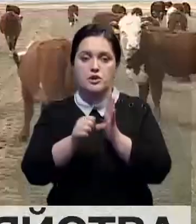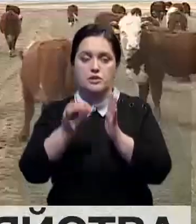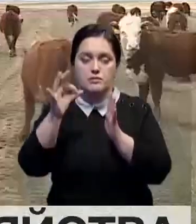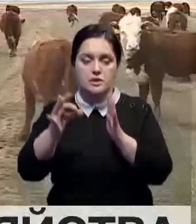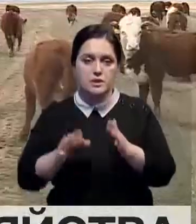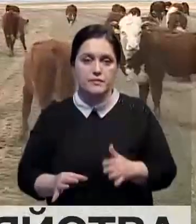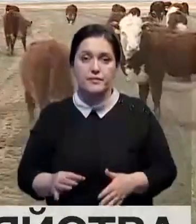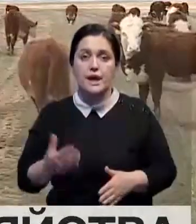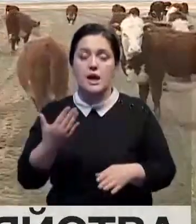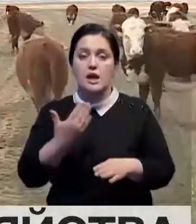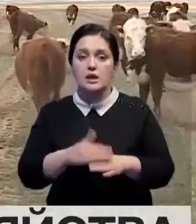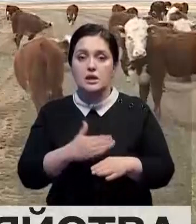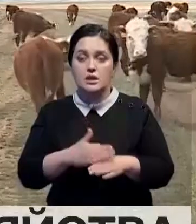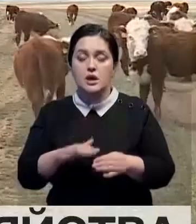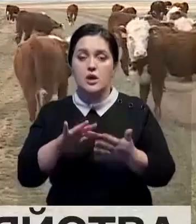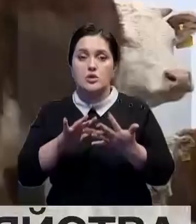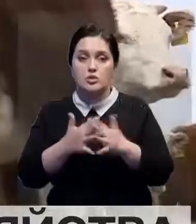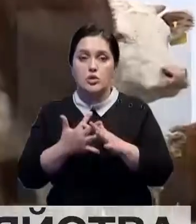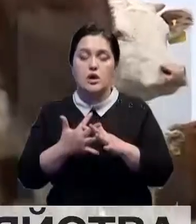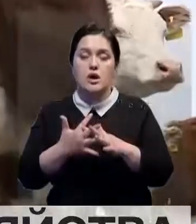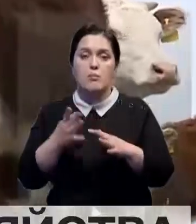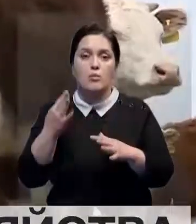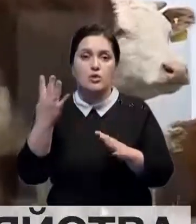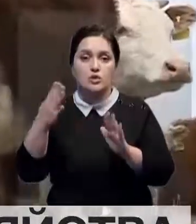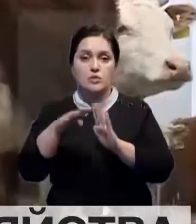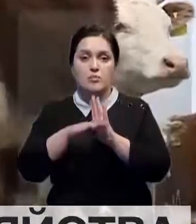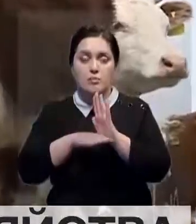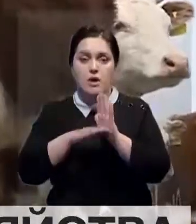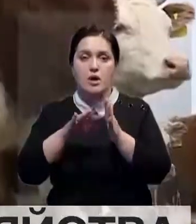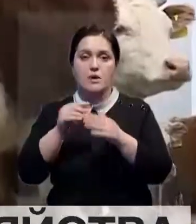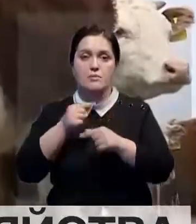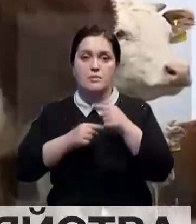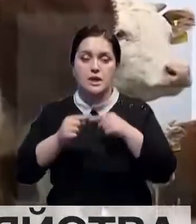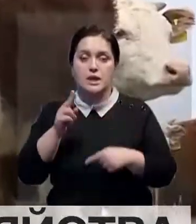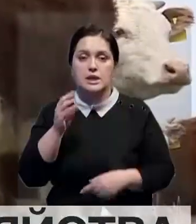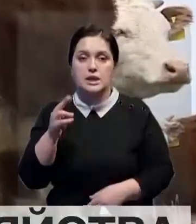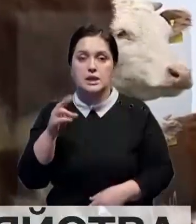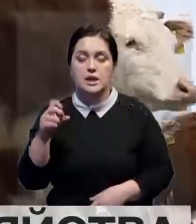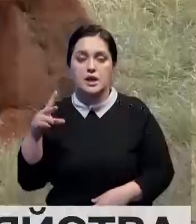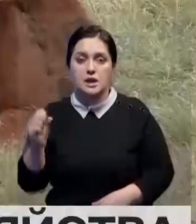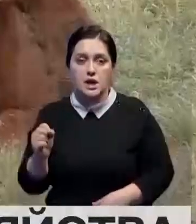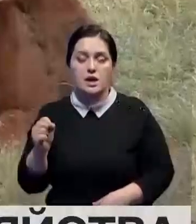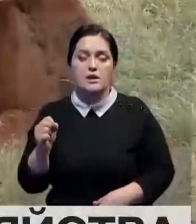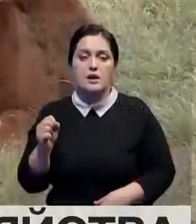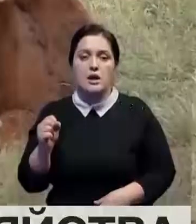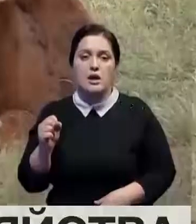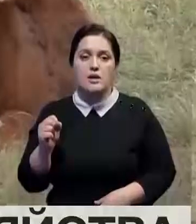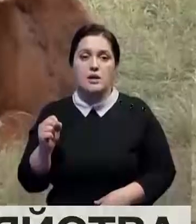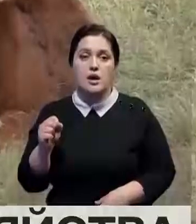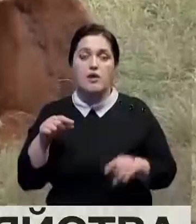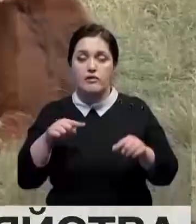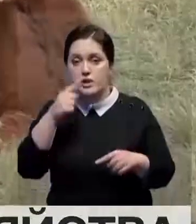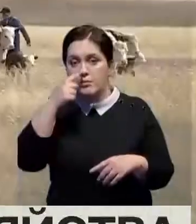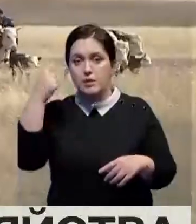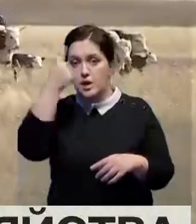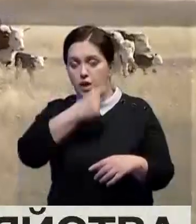6%. Кредитуют сельхозпроизводители по 4 программам – агробизнес, кендала, искер и микрокредитование молодежи. В этом году